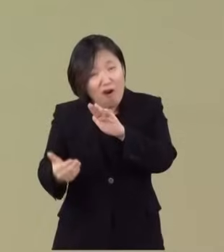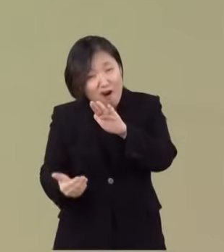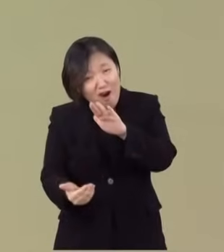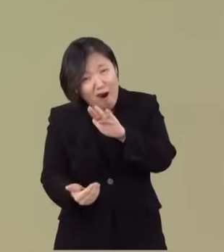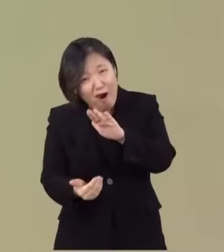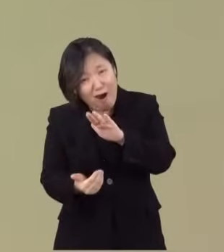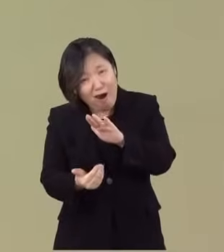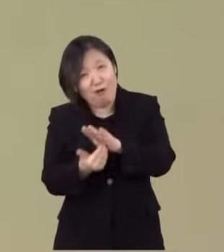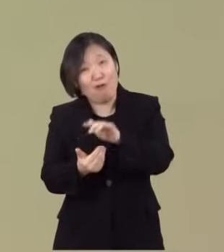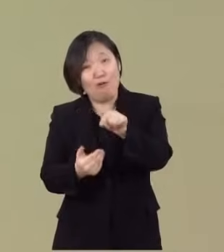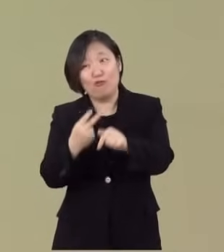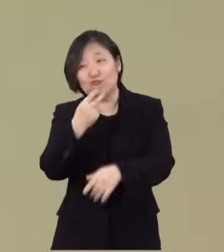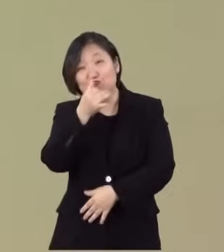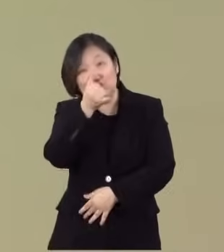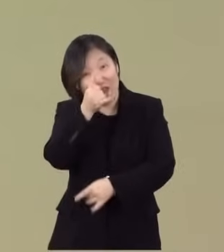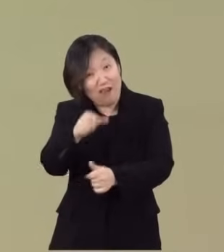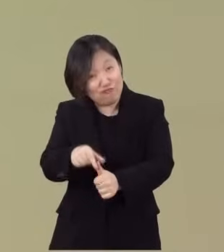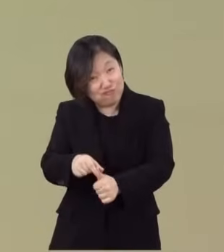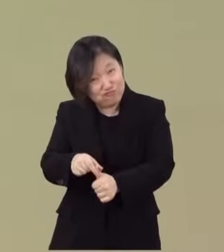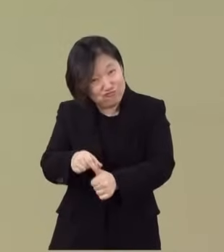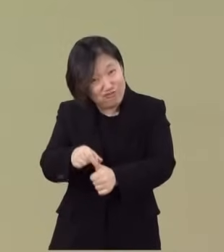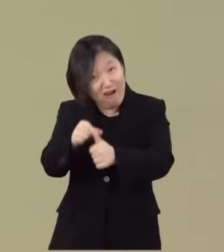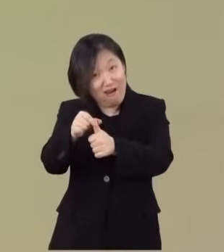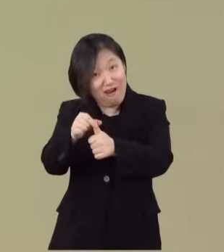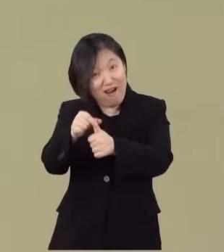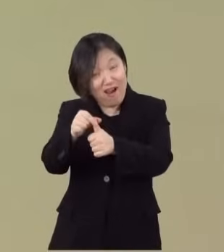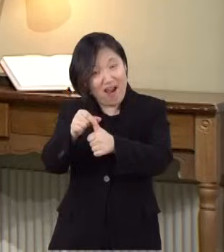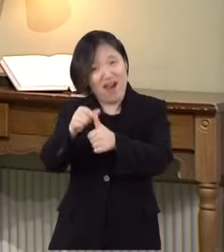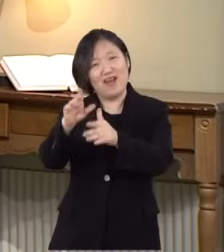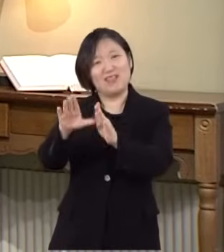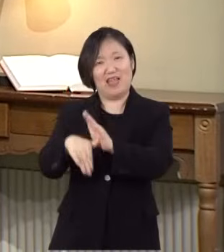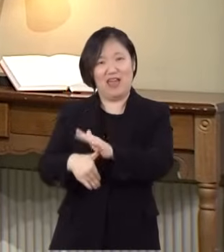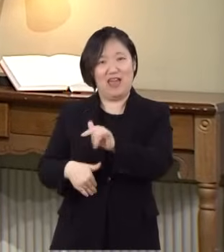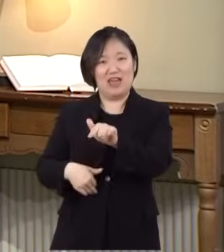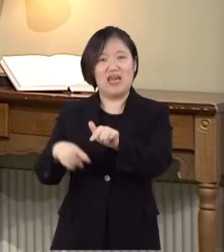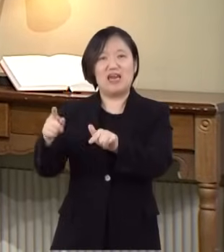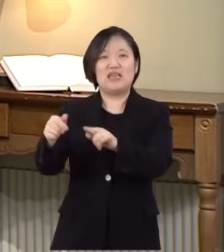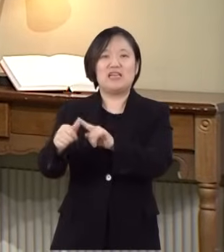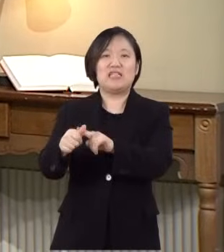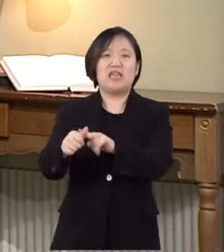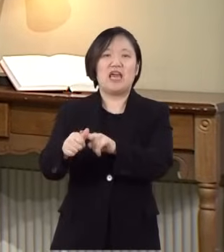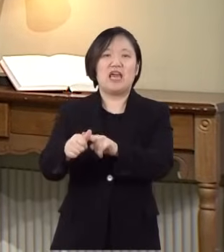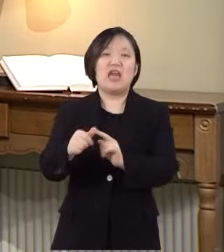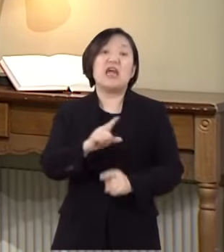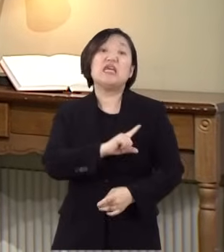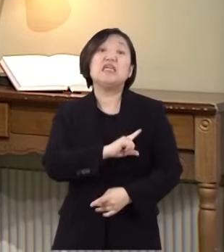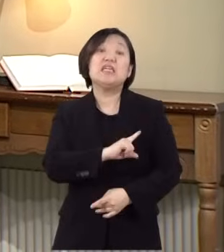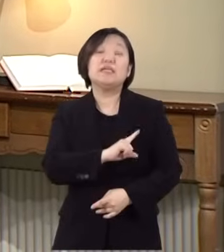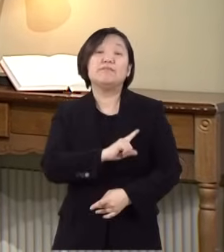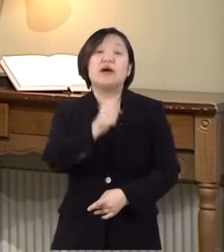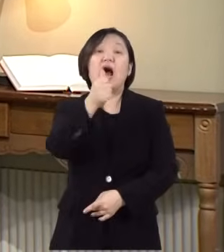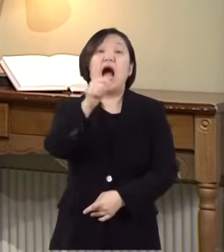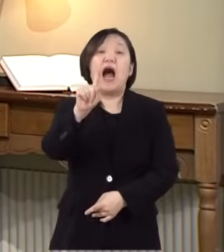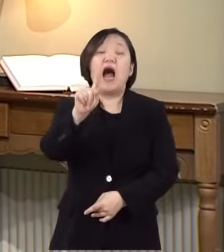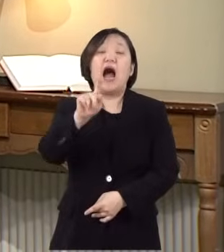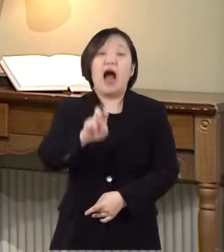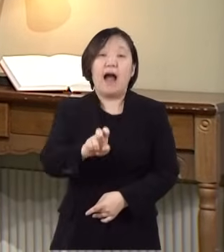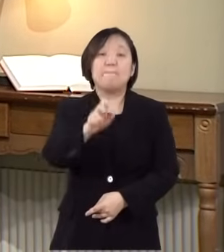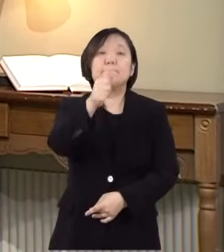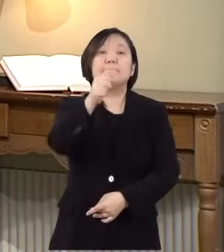얻어서 널리 중생을 제도할 때 그때 그 이름을